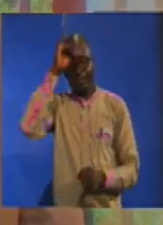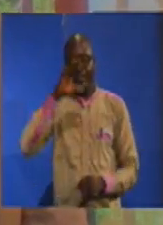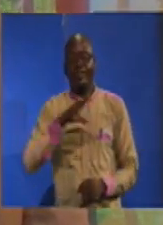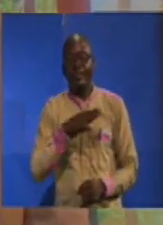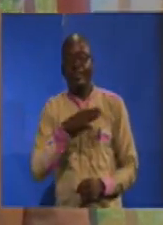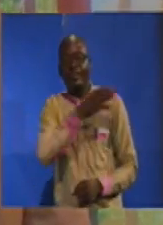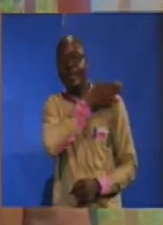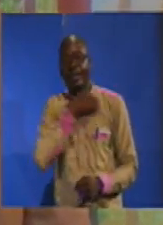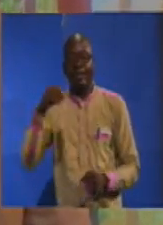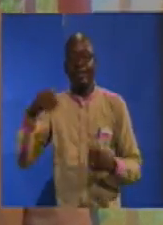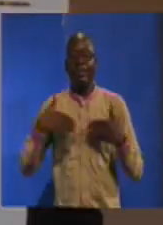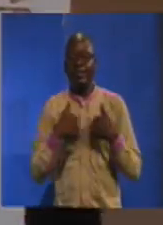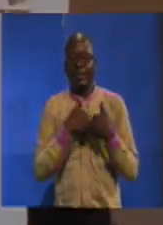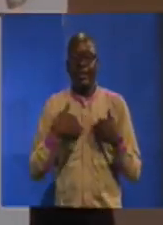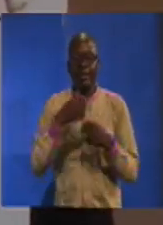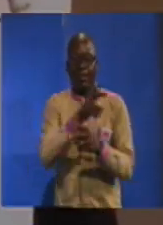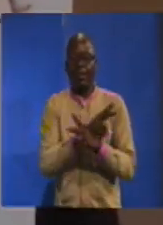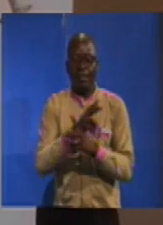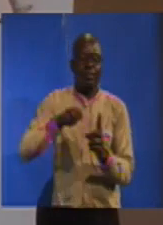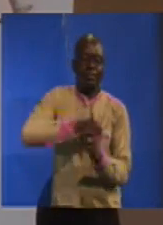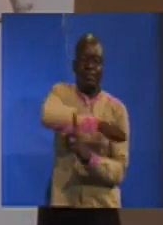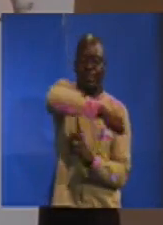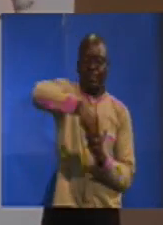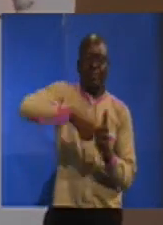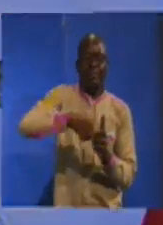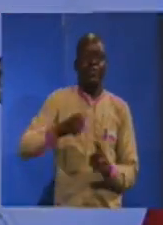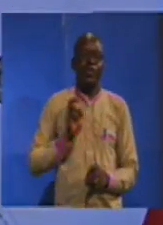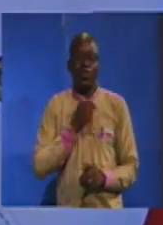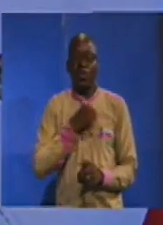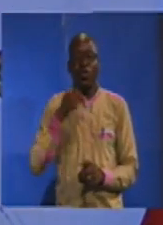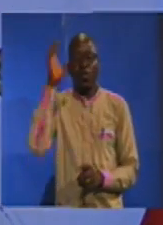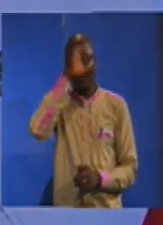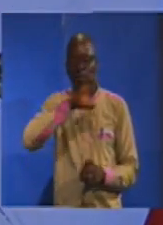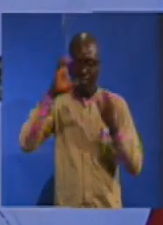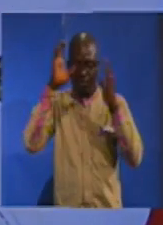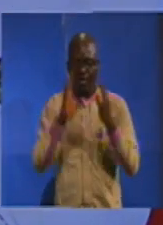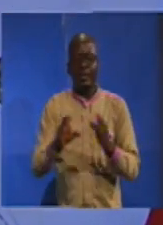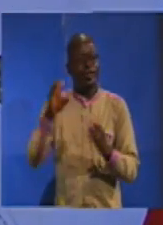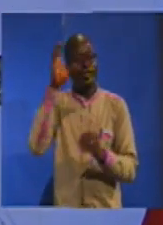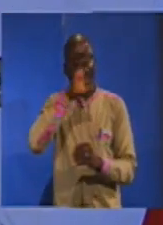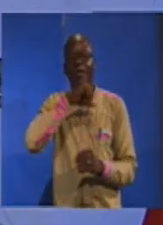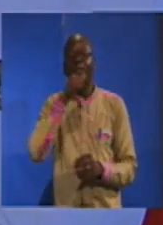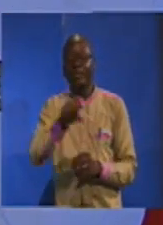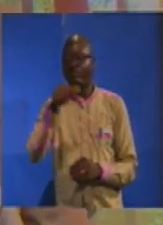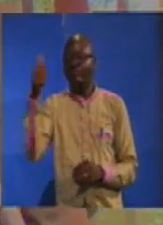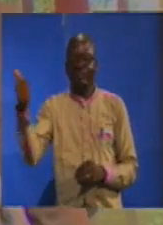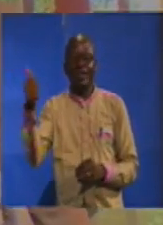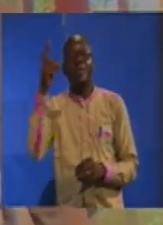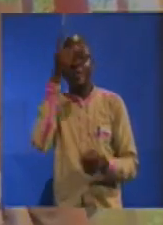ensuite animale et la sauvegarde de l'environnement. Nos chercheurs, il n'y a pas d'expertise étrangère dans la recherche